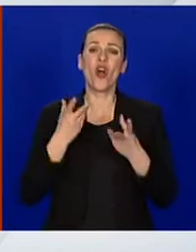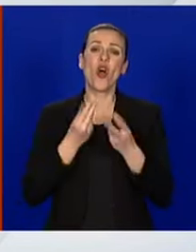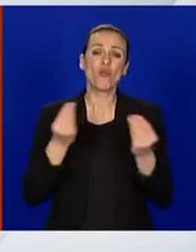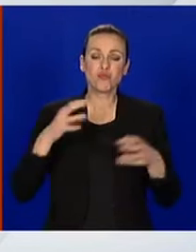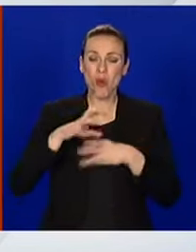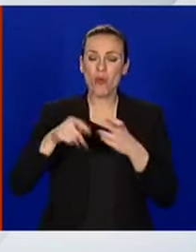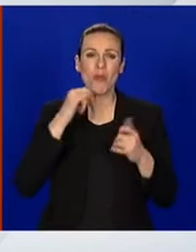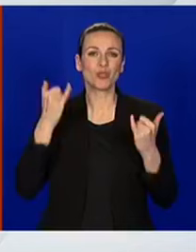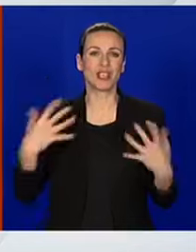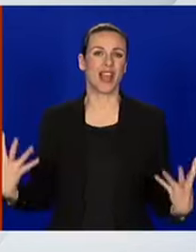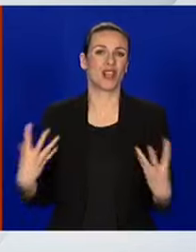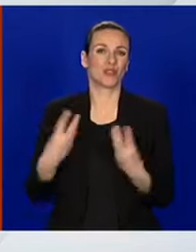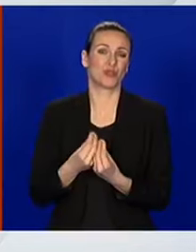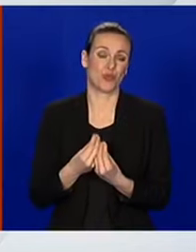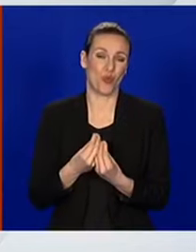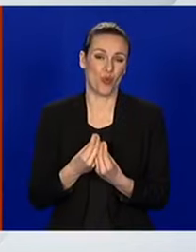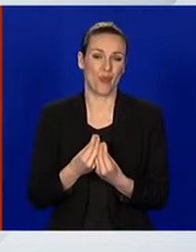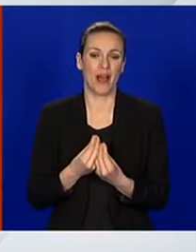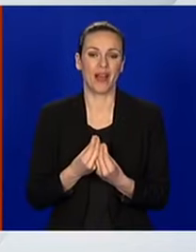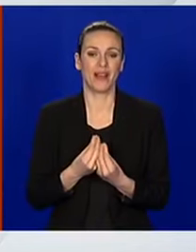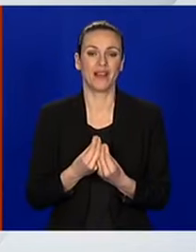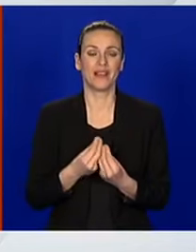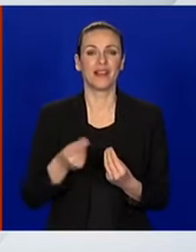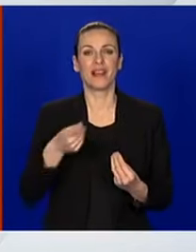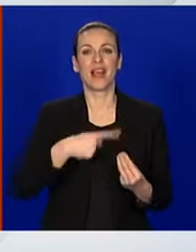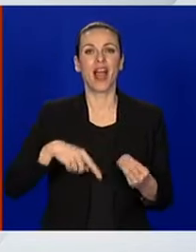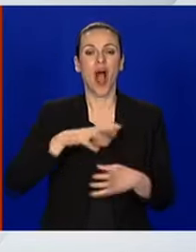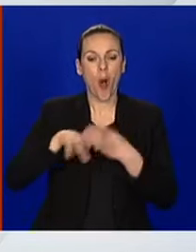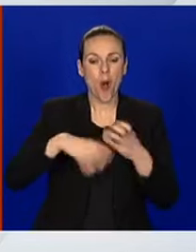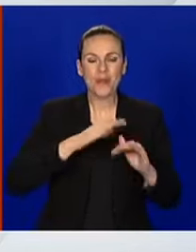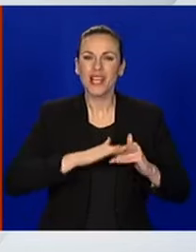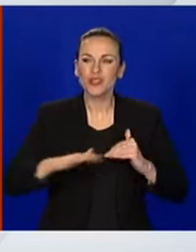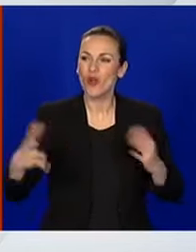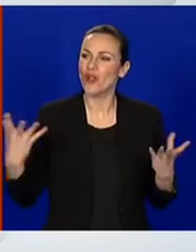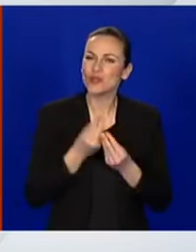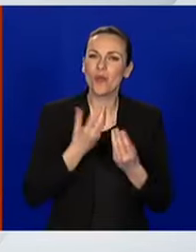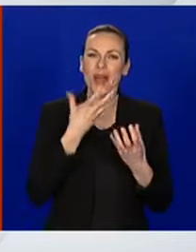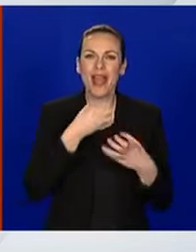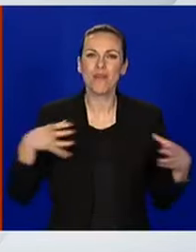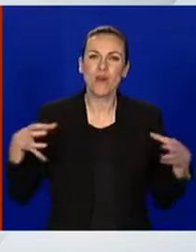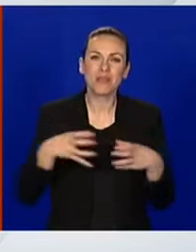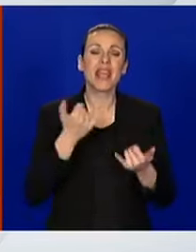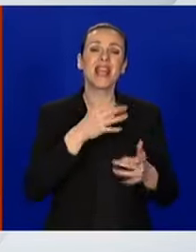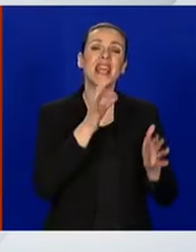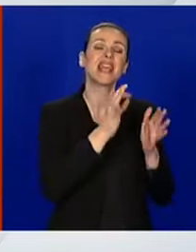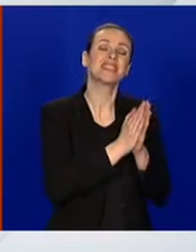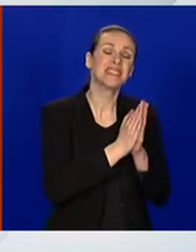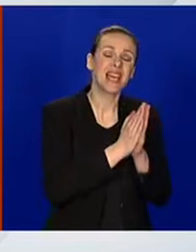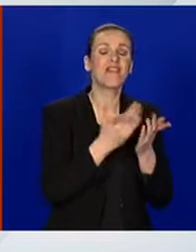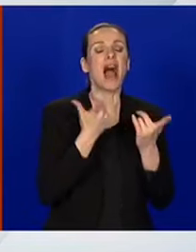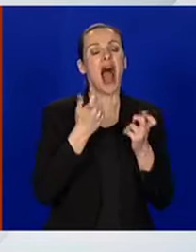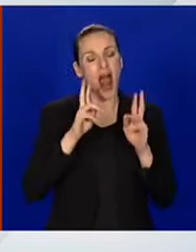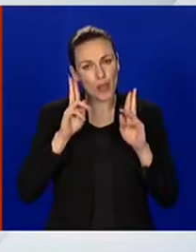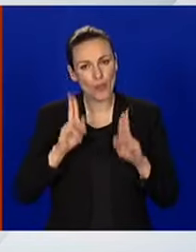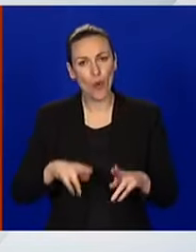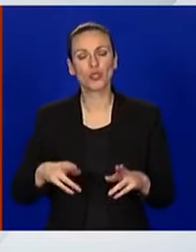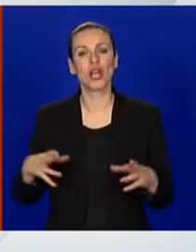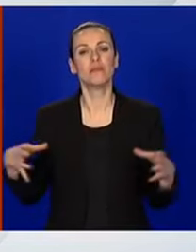skupiti oko obiteljskog stola, okupiti u crkvi, no mogu se okupiti